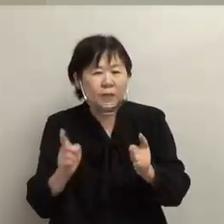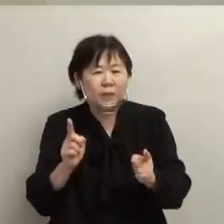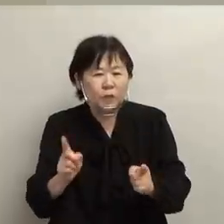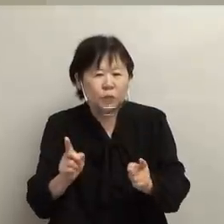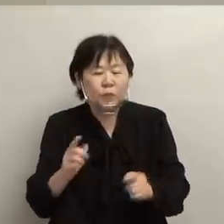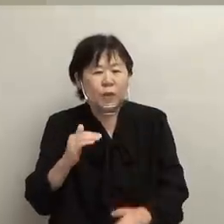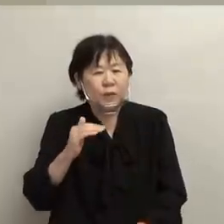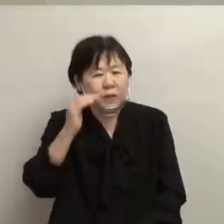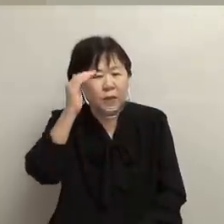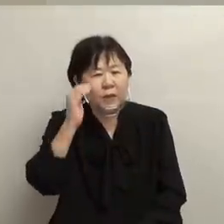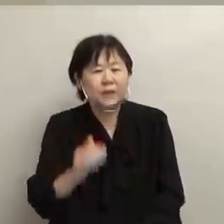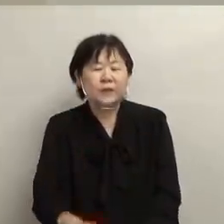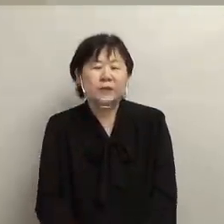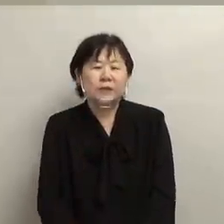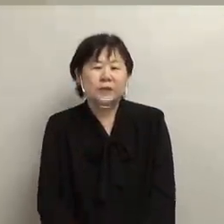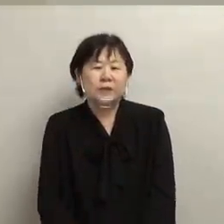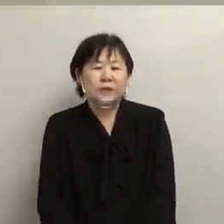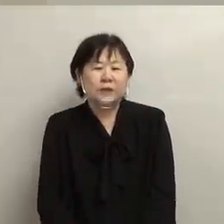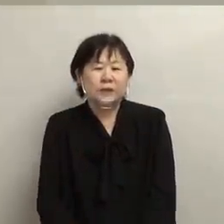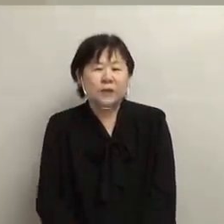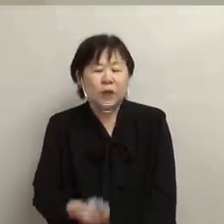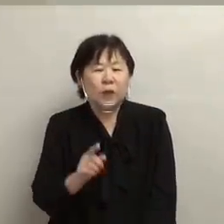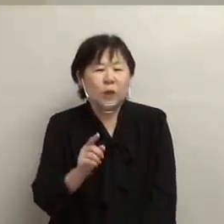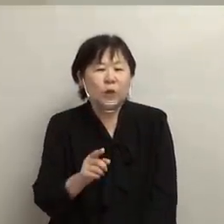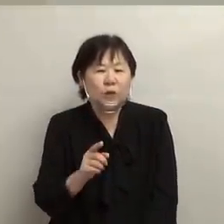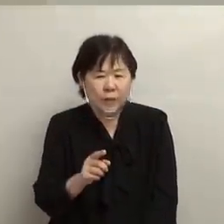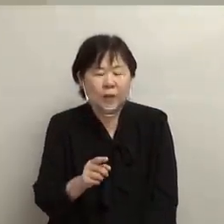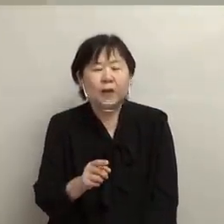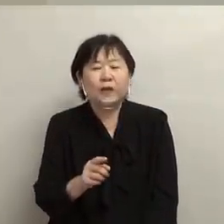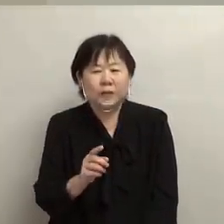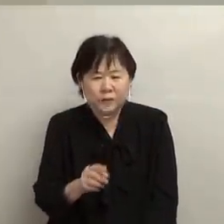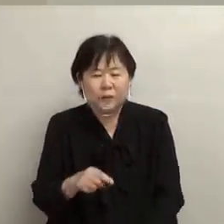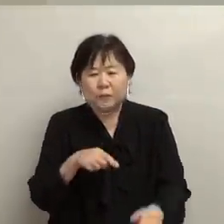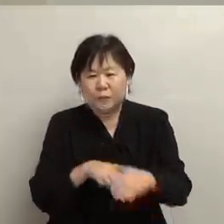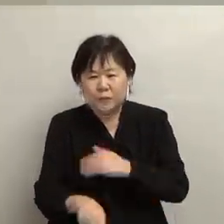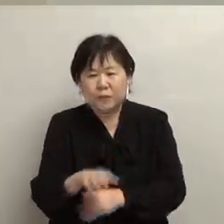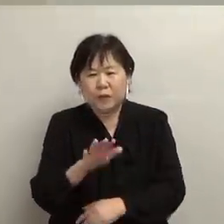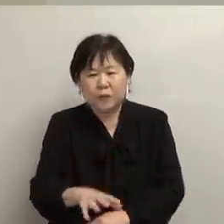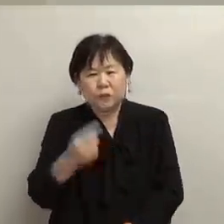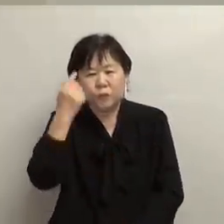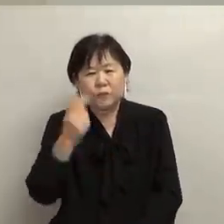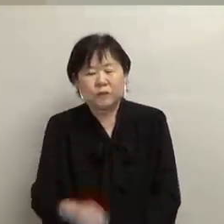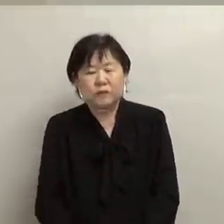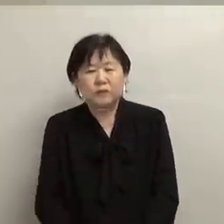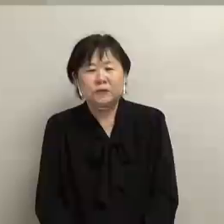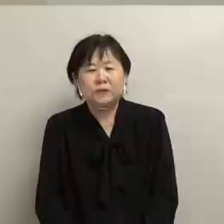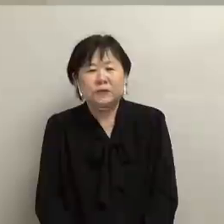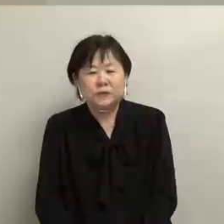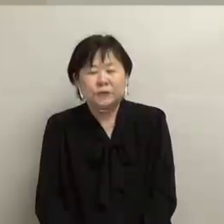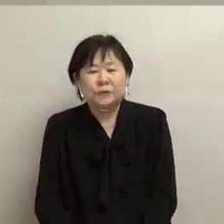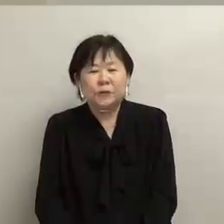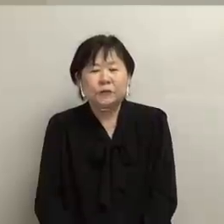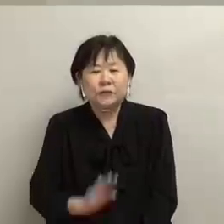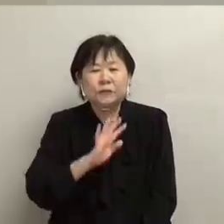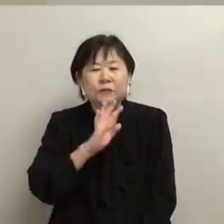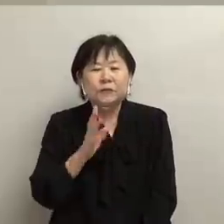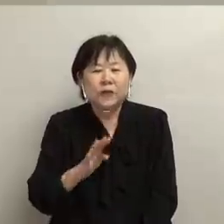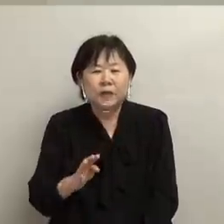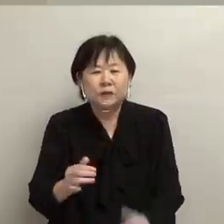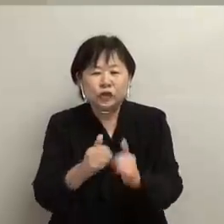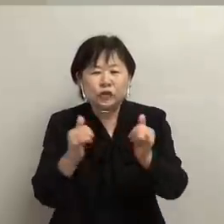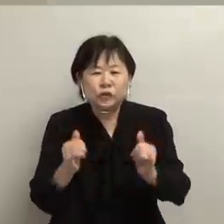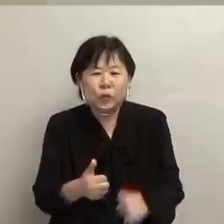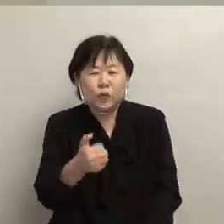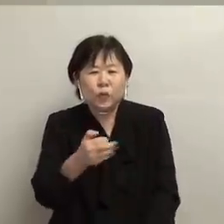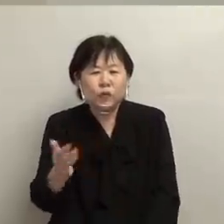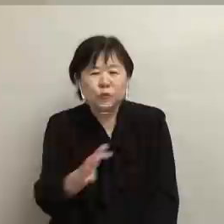になっていますこれはどこかで必ず意味を持ってくるという風に私は考えていますまもなく県と全人口を5割がワクチン